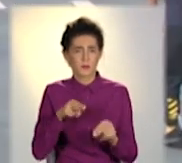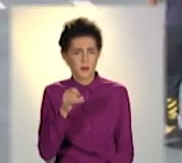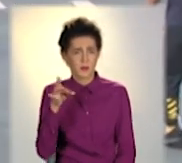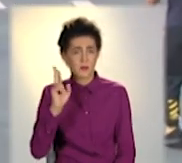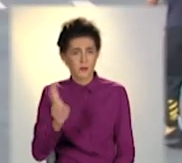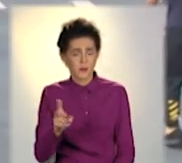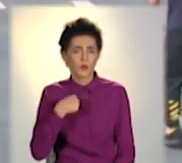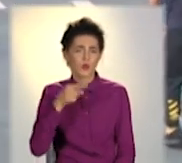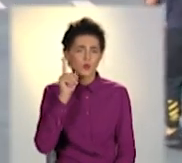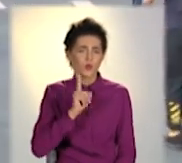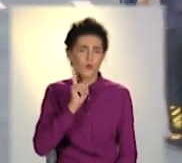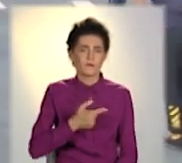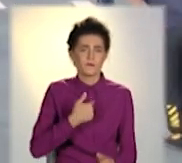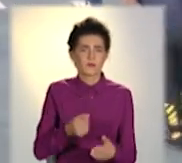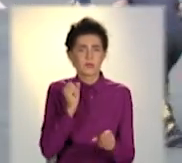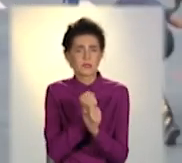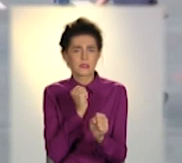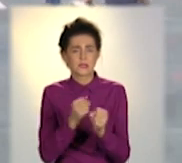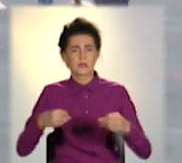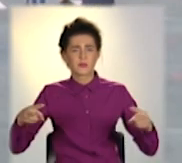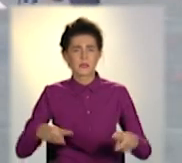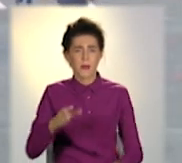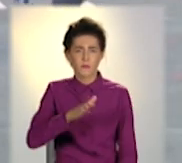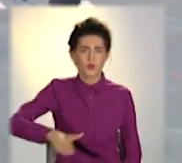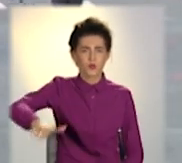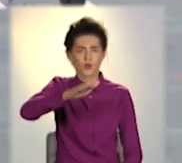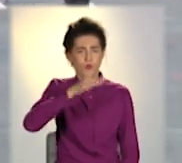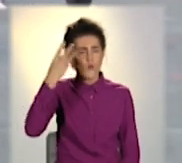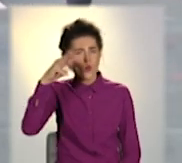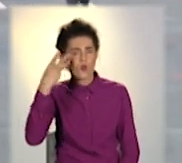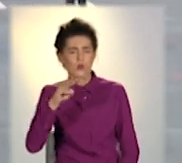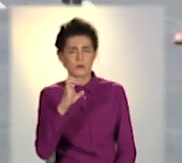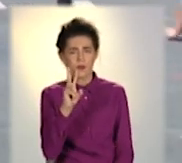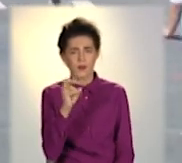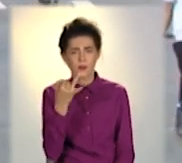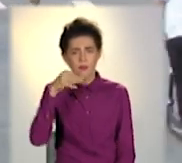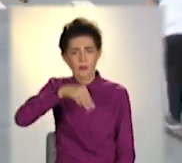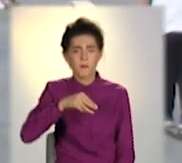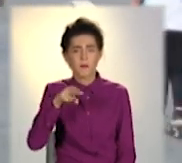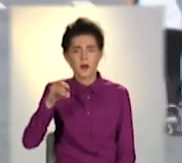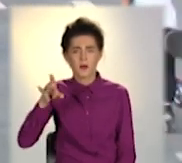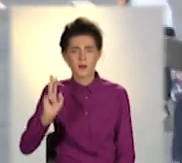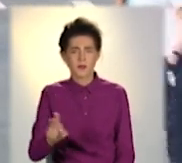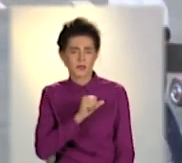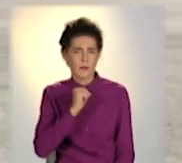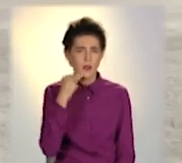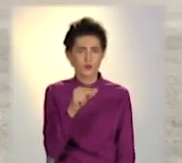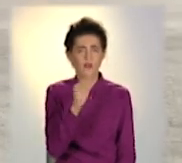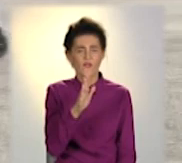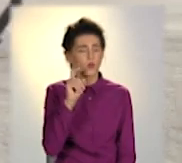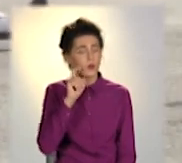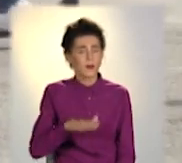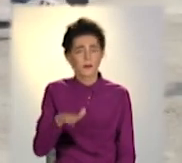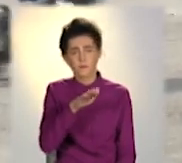що ми не просто вам зробимо площадку, ми зробимо сучасний скейт-парк в місті Константинов, який буде одним із лучших в Україні.